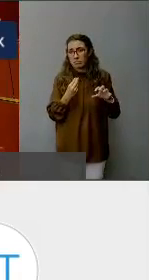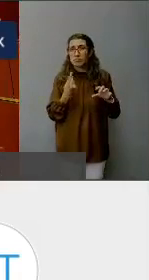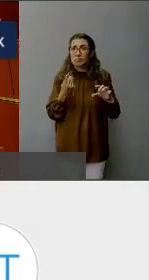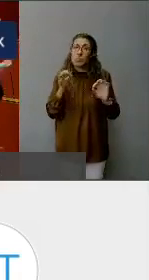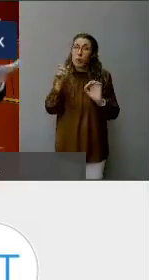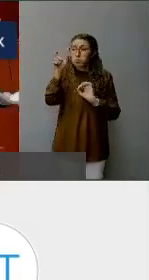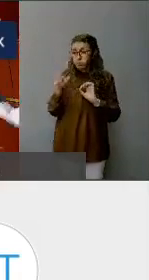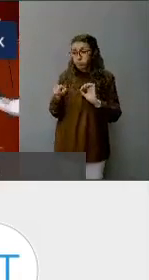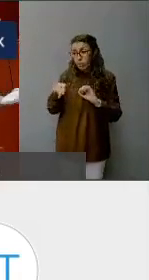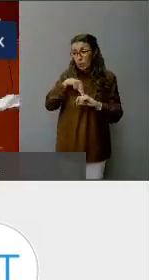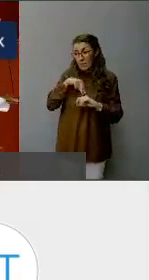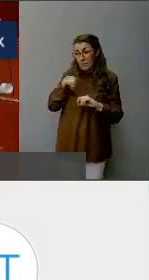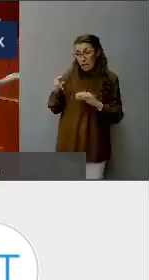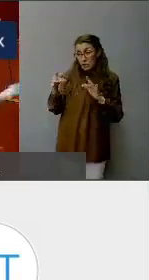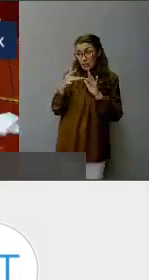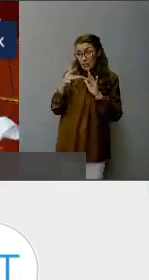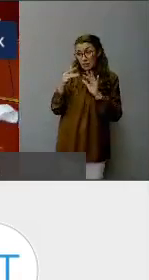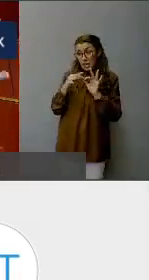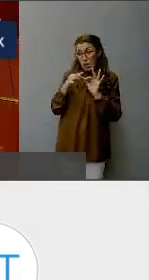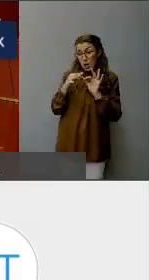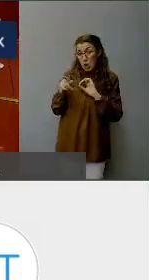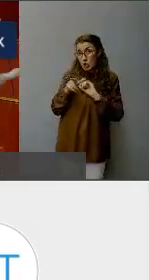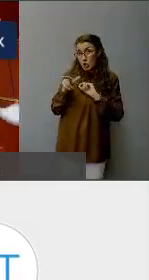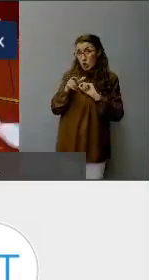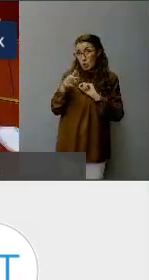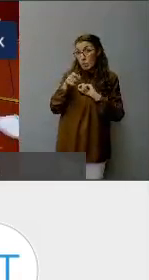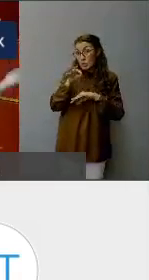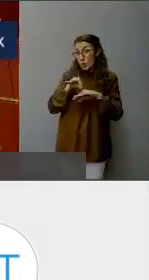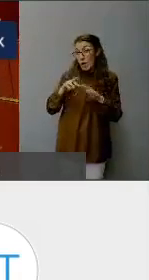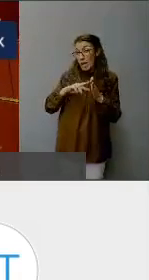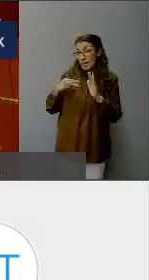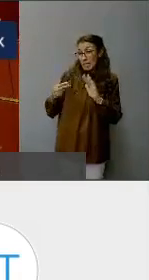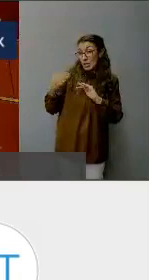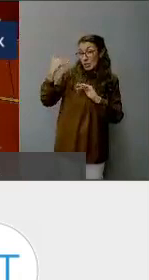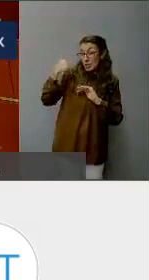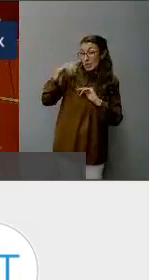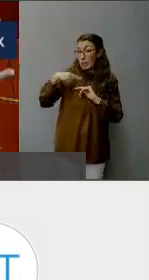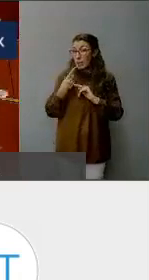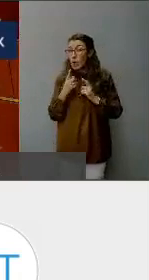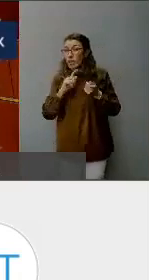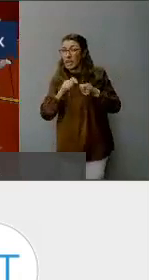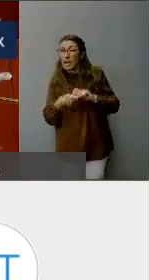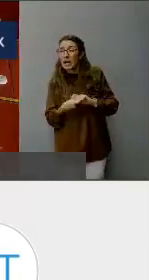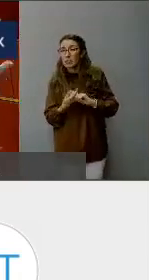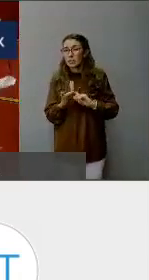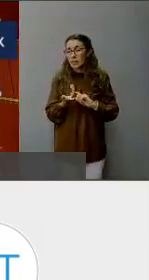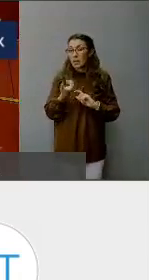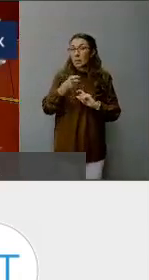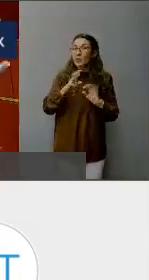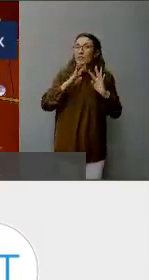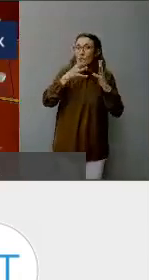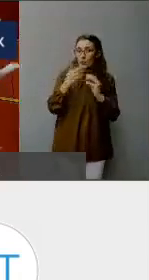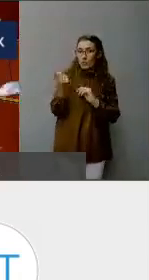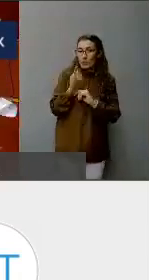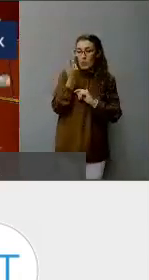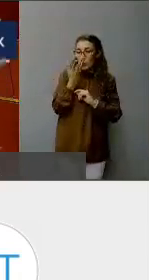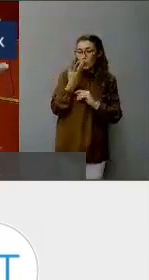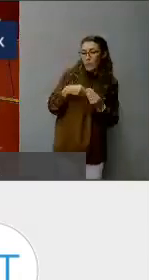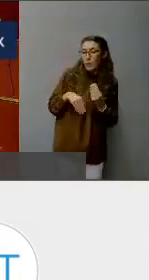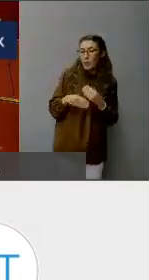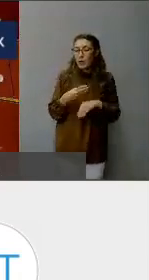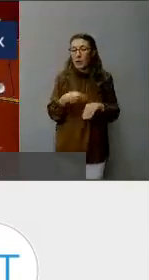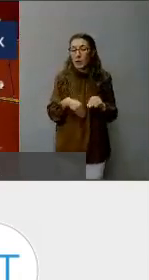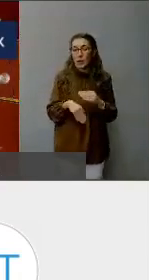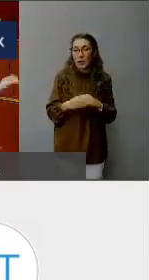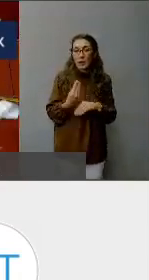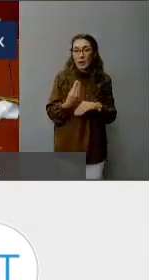capire che quell'altro che era l'architetto che prima e radicate nella donna prima da video del comune perché in giunta c'è qualcuno che fa l'avvocato le catene